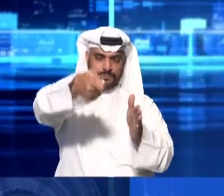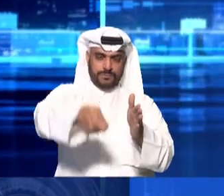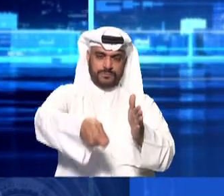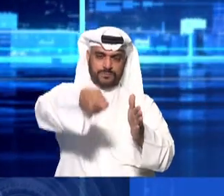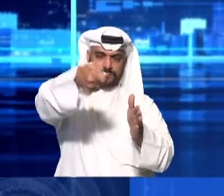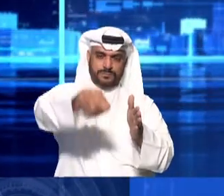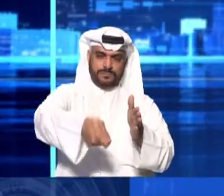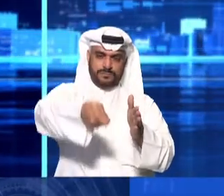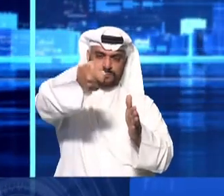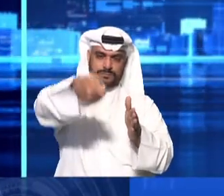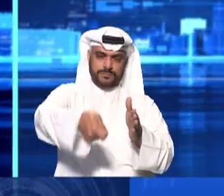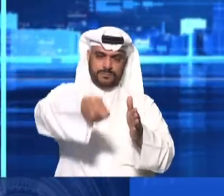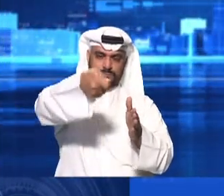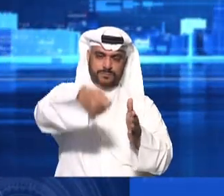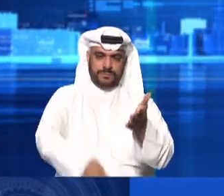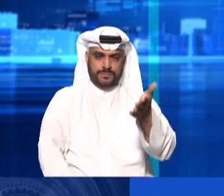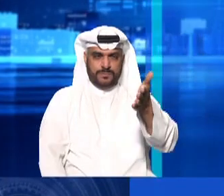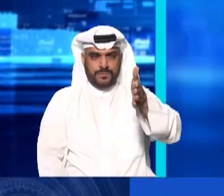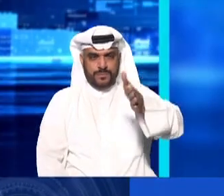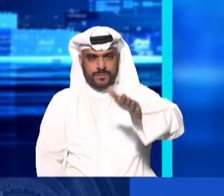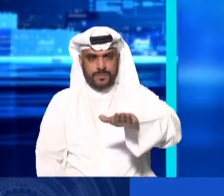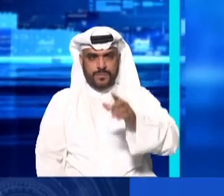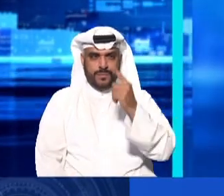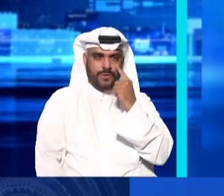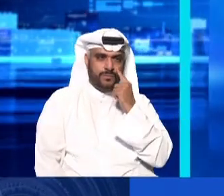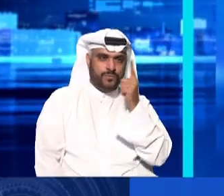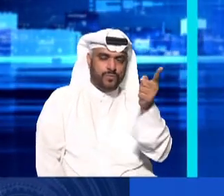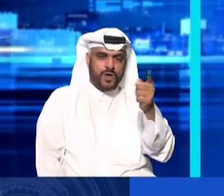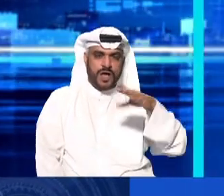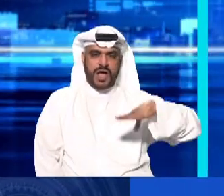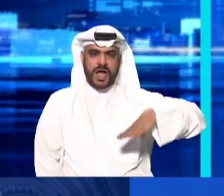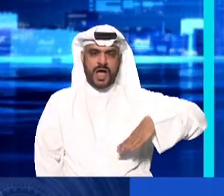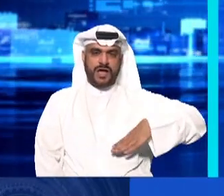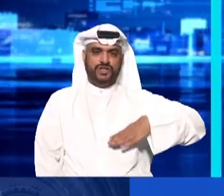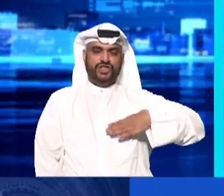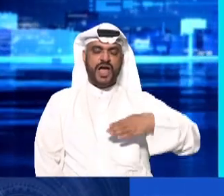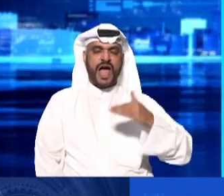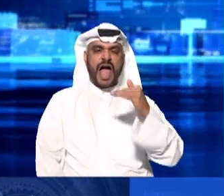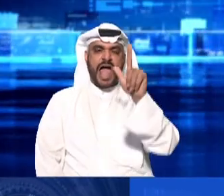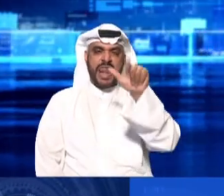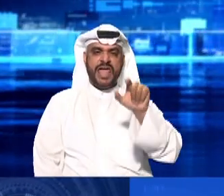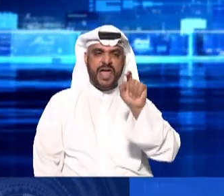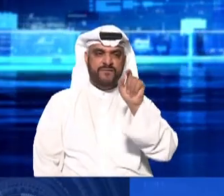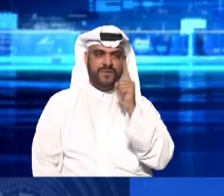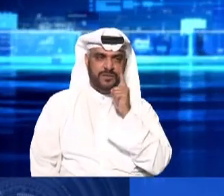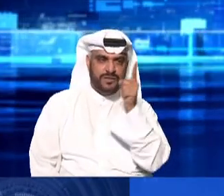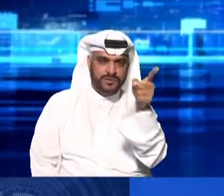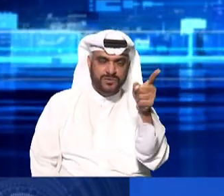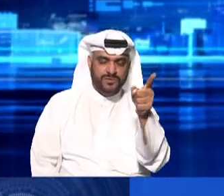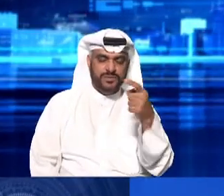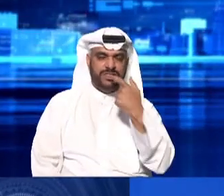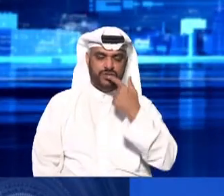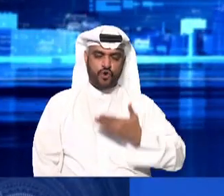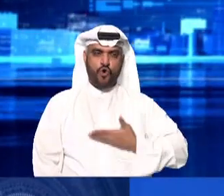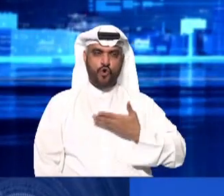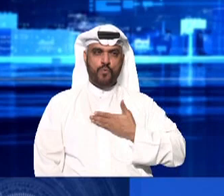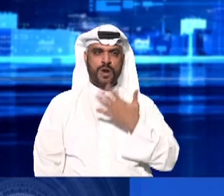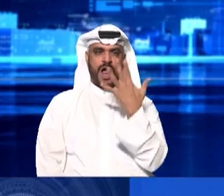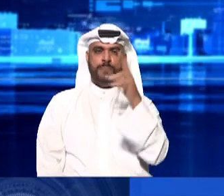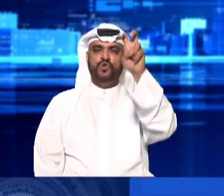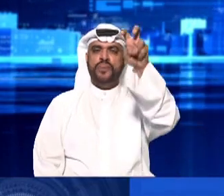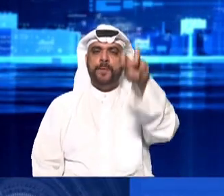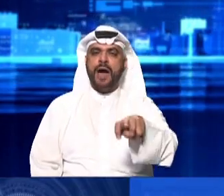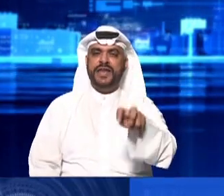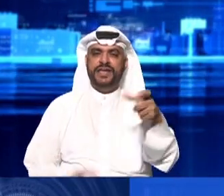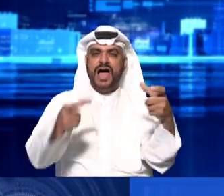خليفة صباح صباح سعود الصباح عن عمر ناهز 85 وسيوى رجت من والثرى